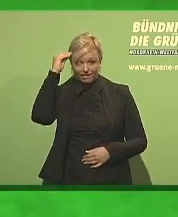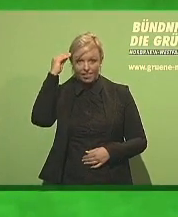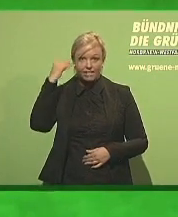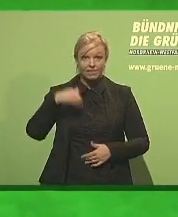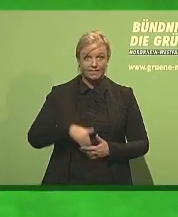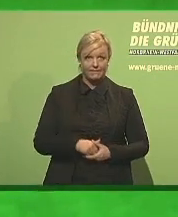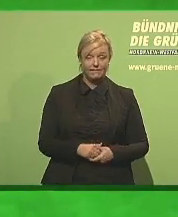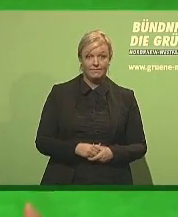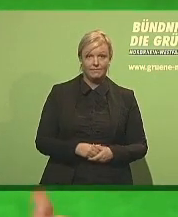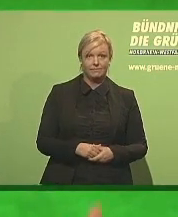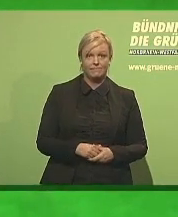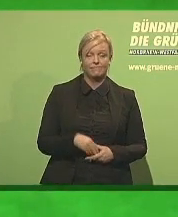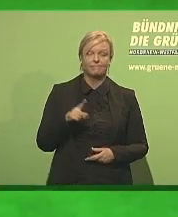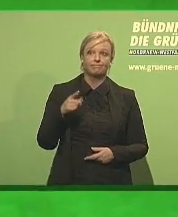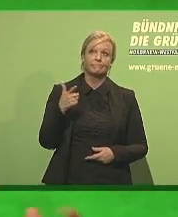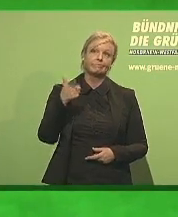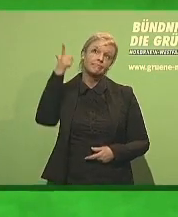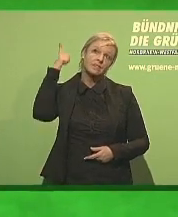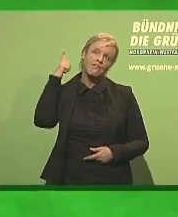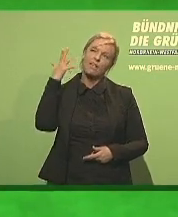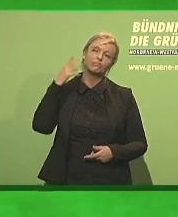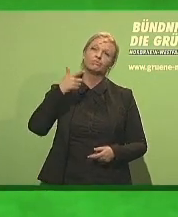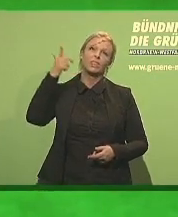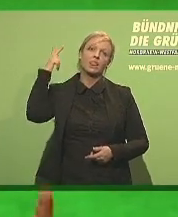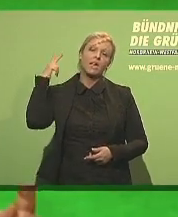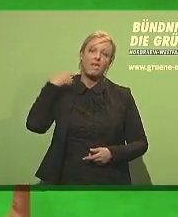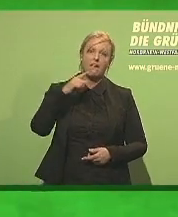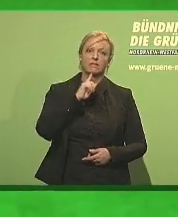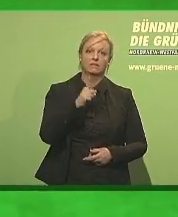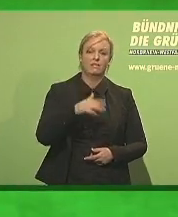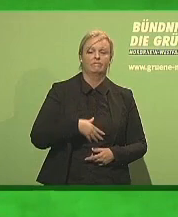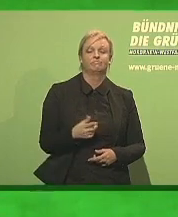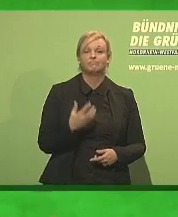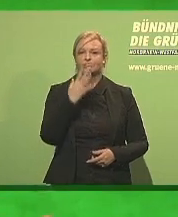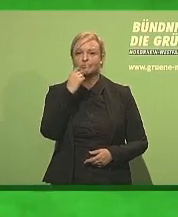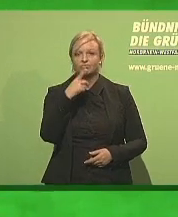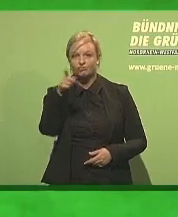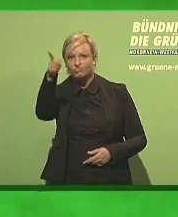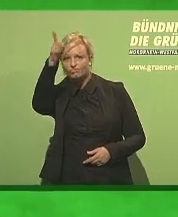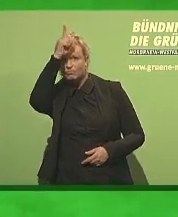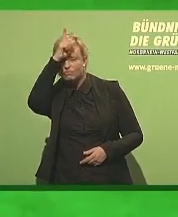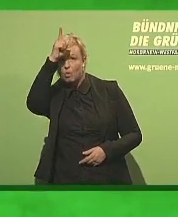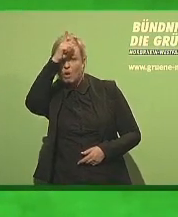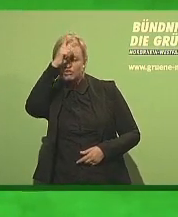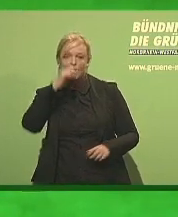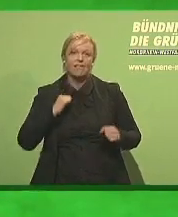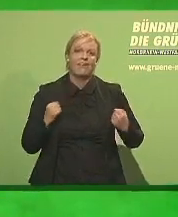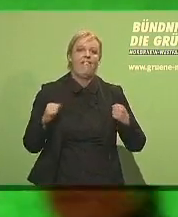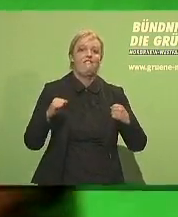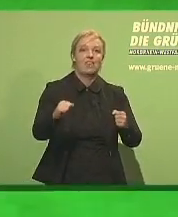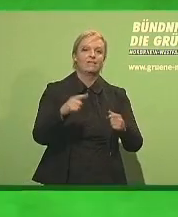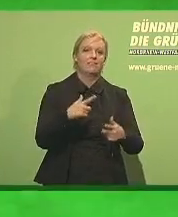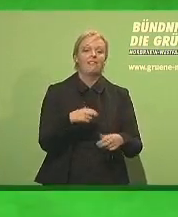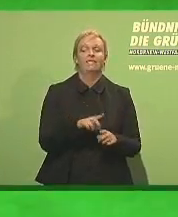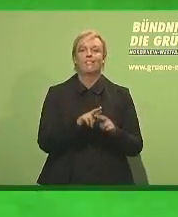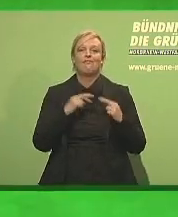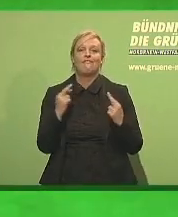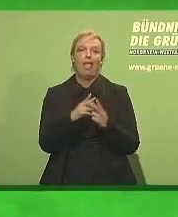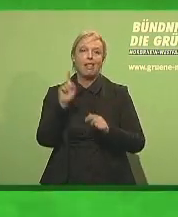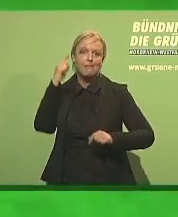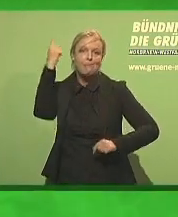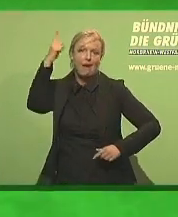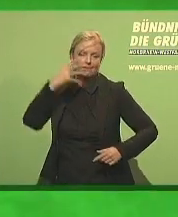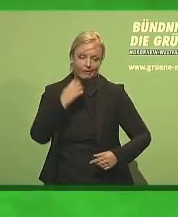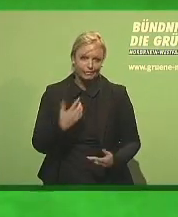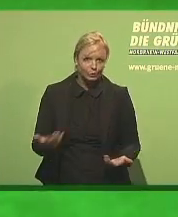Angela Merkel hat vor drei Jahren gesagt, sie will Deutschland zum Effizienzweltmeister machen. Liebe Freundinnen